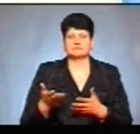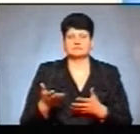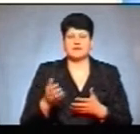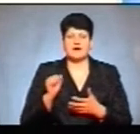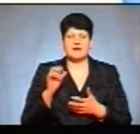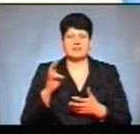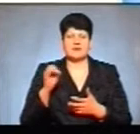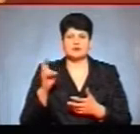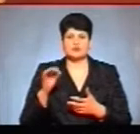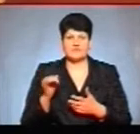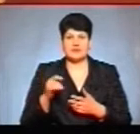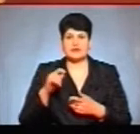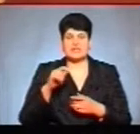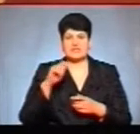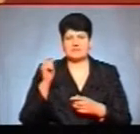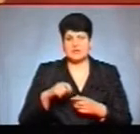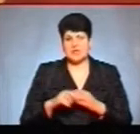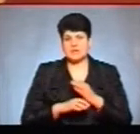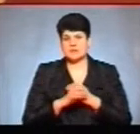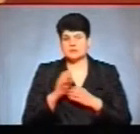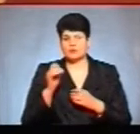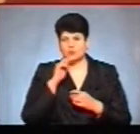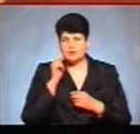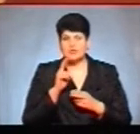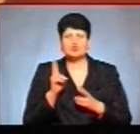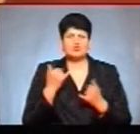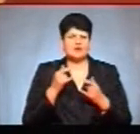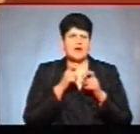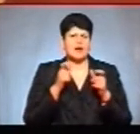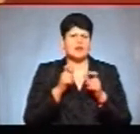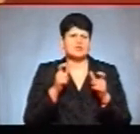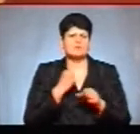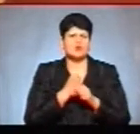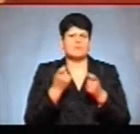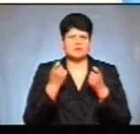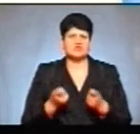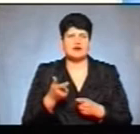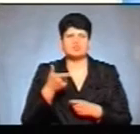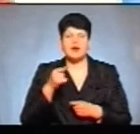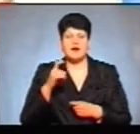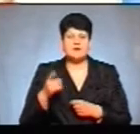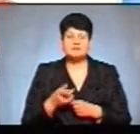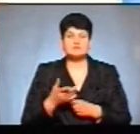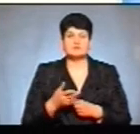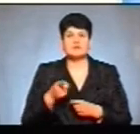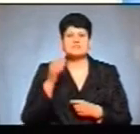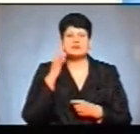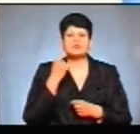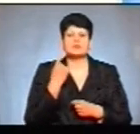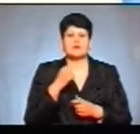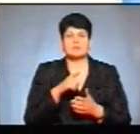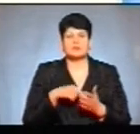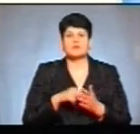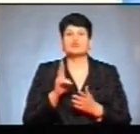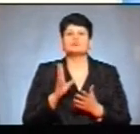анексувала Крим. І війна на сході України. І оці всі, хто сьогодні кричить, що ми зробимо дешевший газ, ви задаєте тільки одне питання. Хто